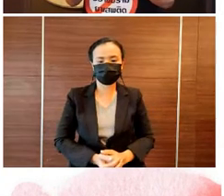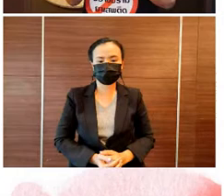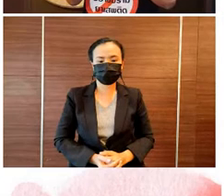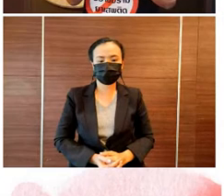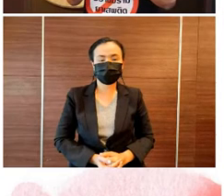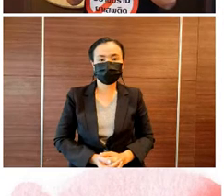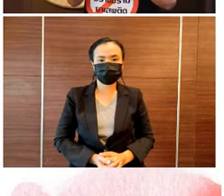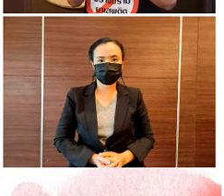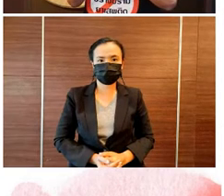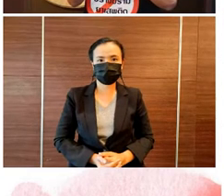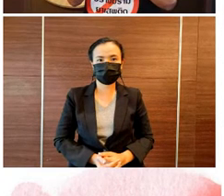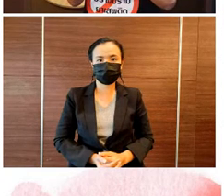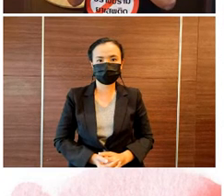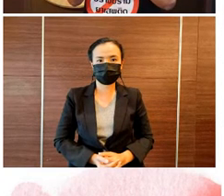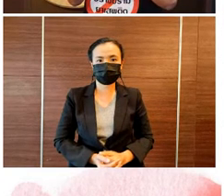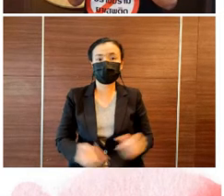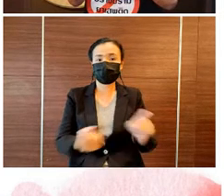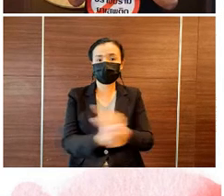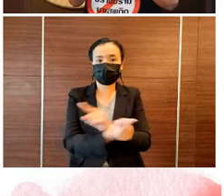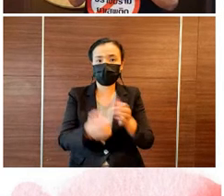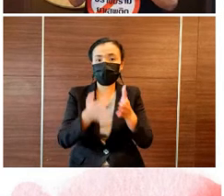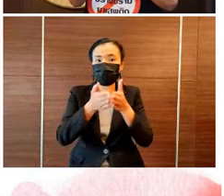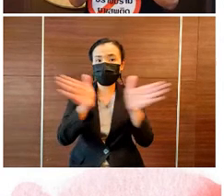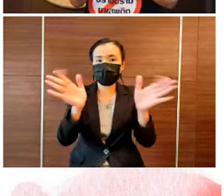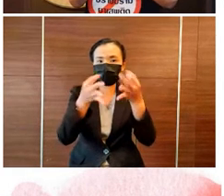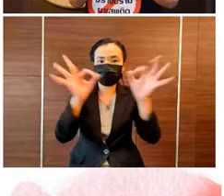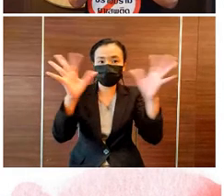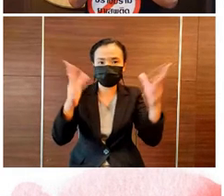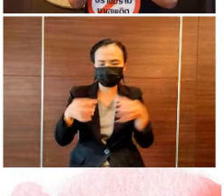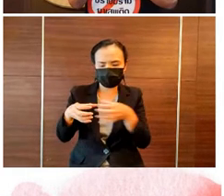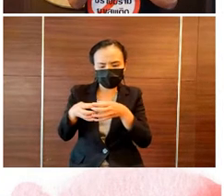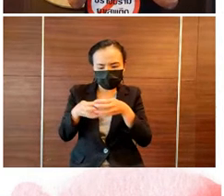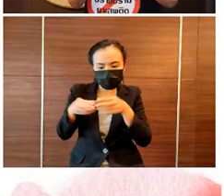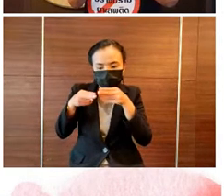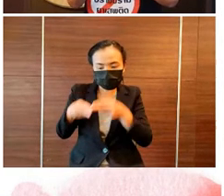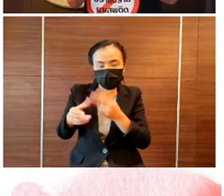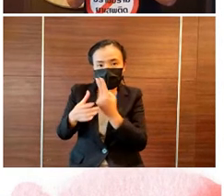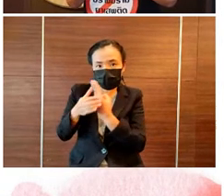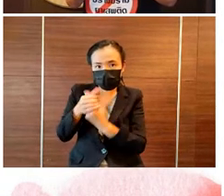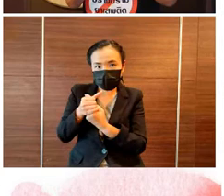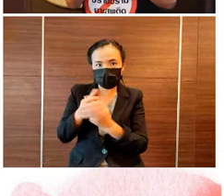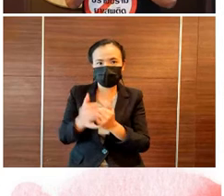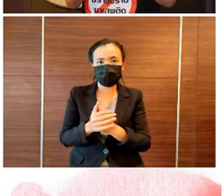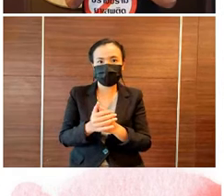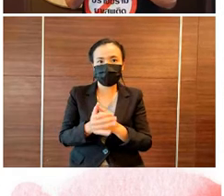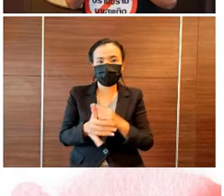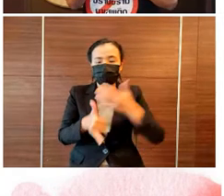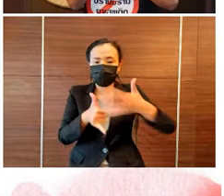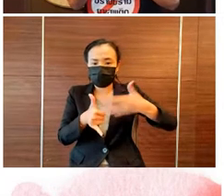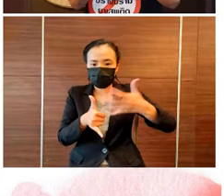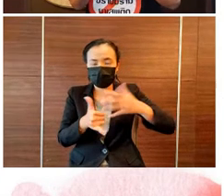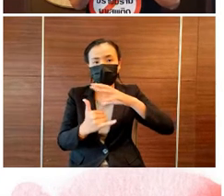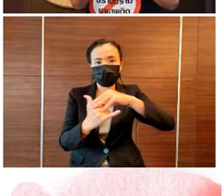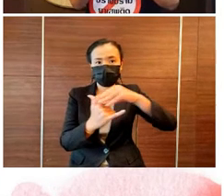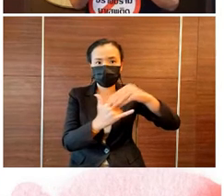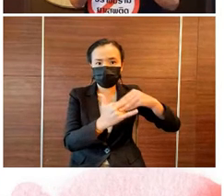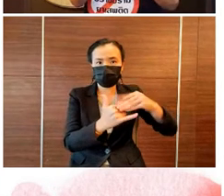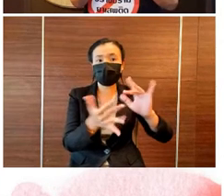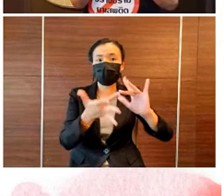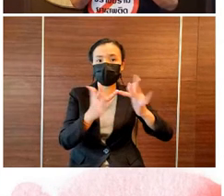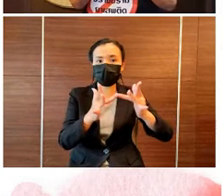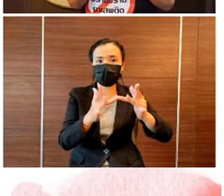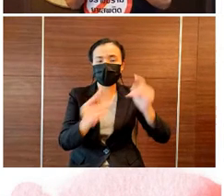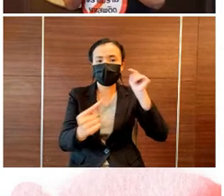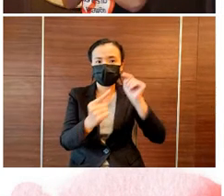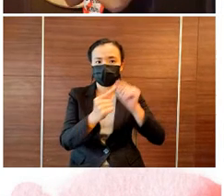ที่ของ MSM ไม่ได้เป็นพื้นที่เปิดในสังคมจึงมีการสร้างพื้นที่เฉพาะสำหรับการหาคู่เช่นซาวน่าปาร์ตี้แล้วก็โลกออนไลน์ซึ่งทำให้เข้าถึงยาและ